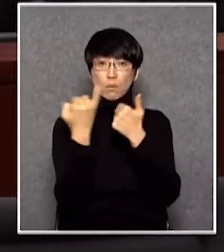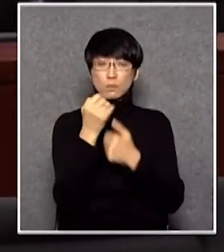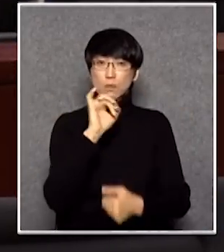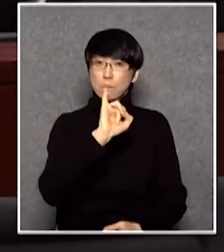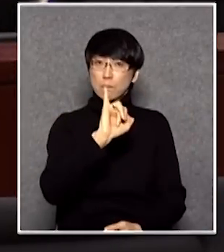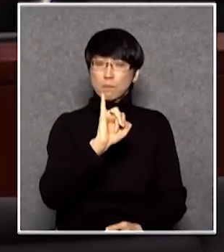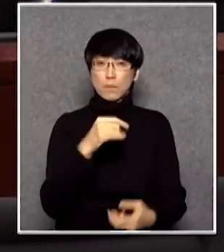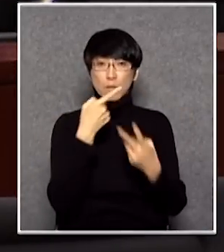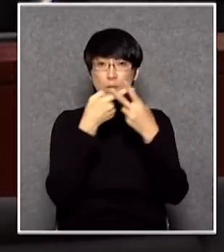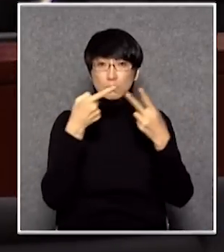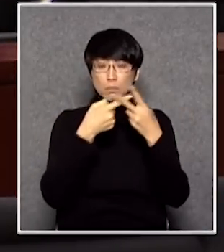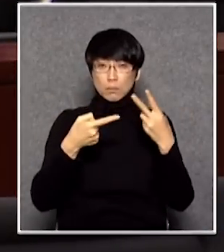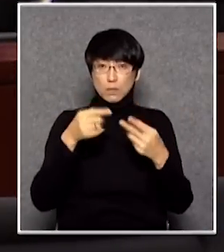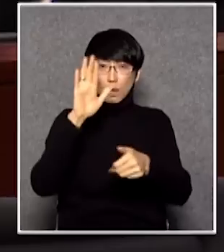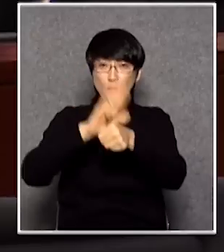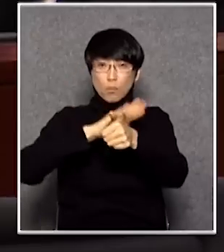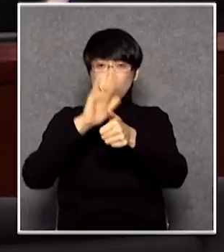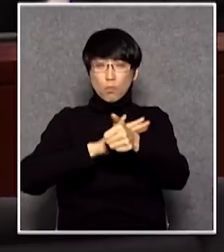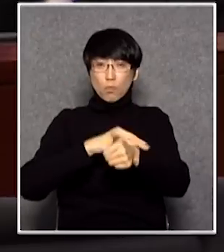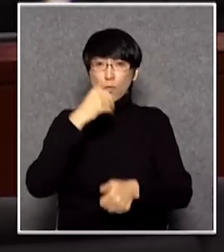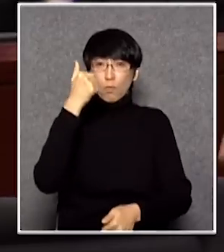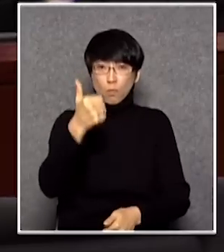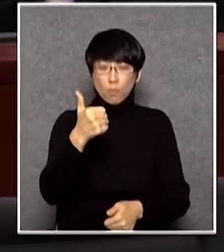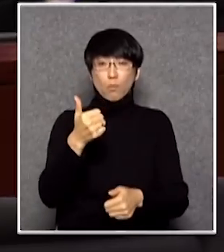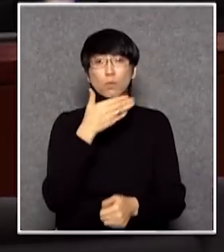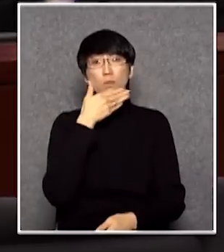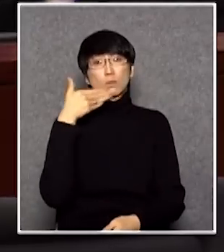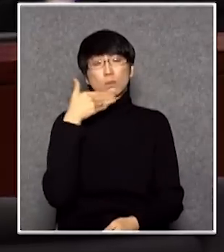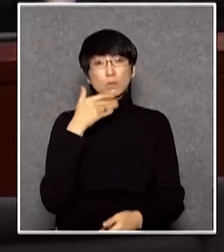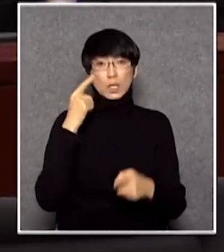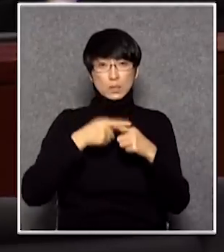20几万好乖嘅年青人喺度啊 ，OK 嚇，真正出